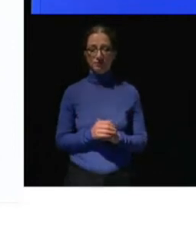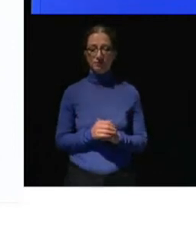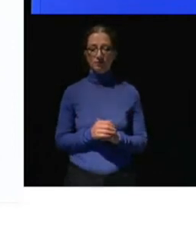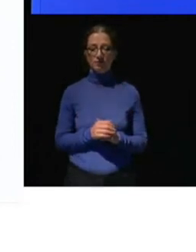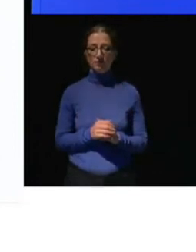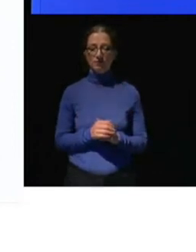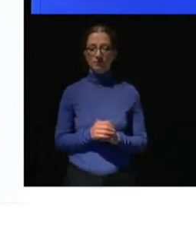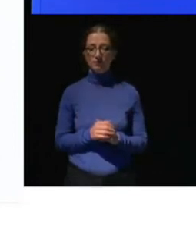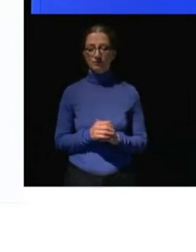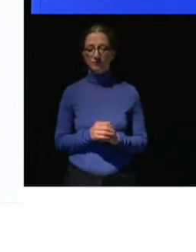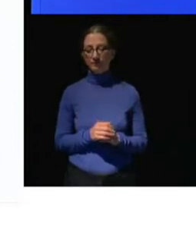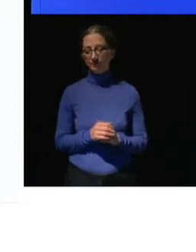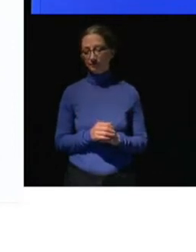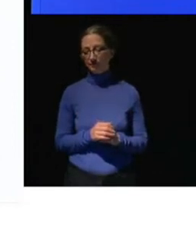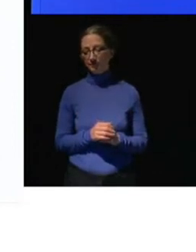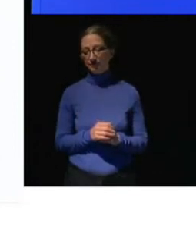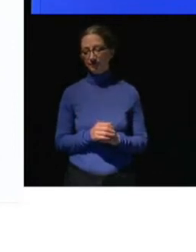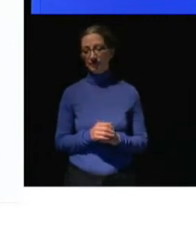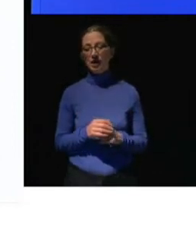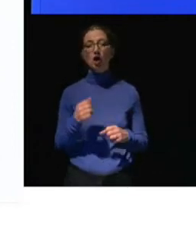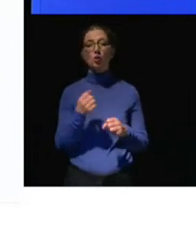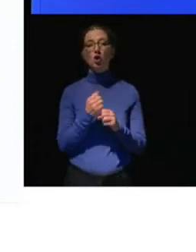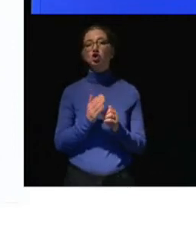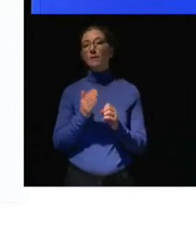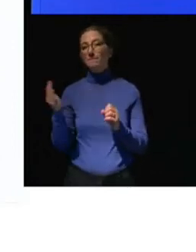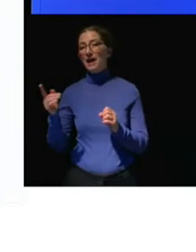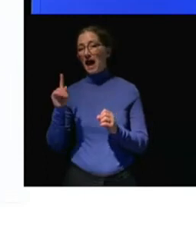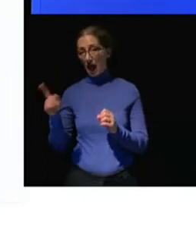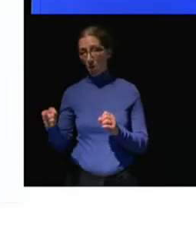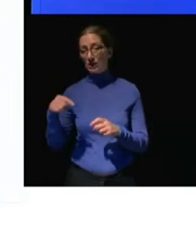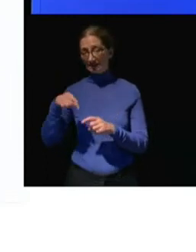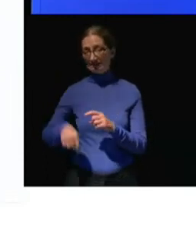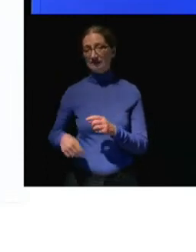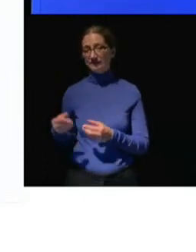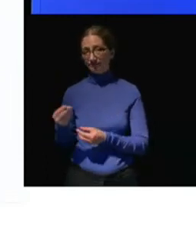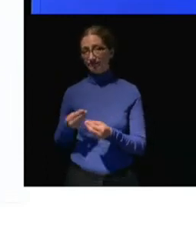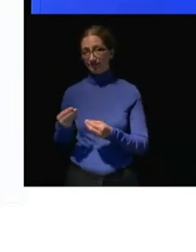sehr besprochen und auch in dem Workshop,